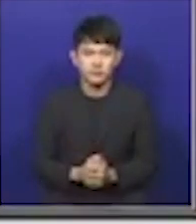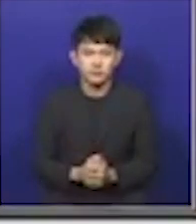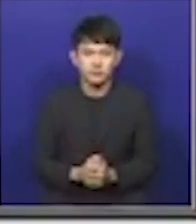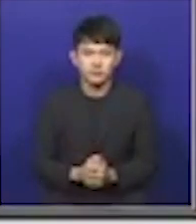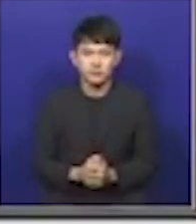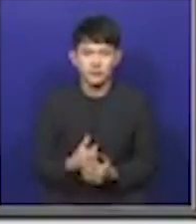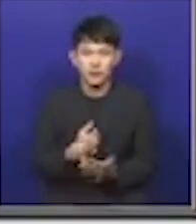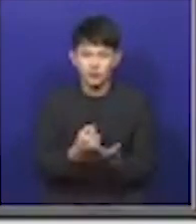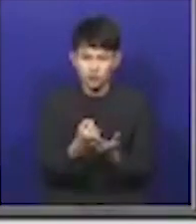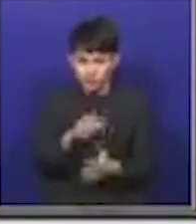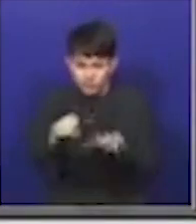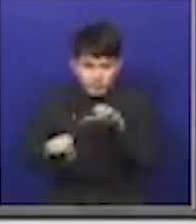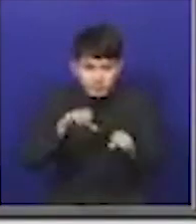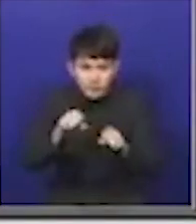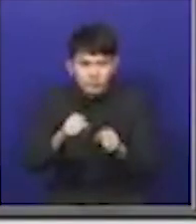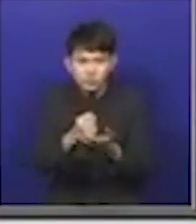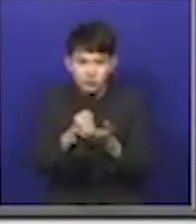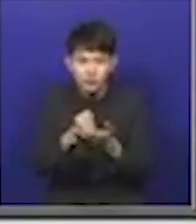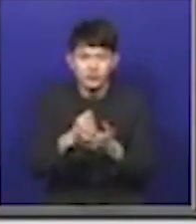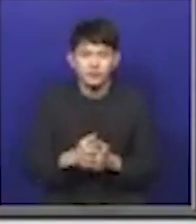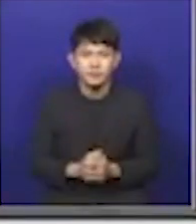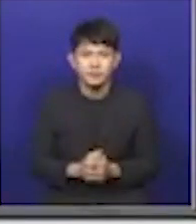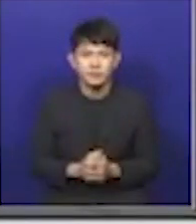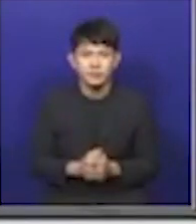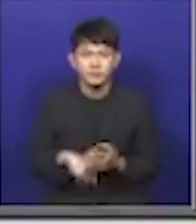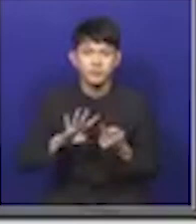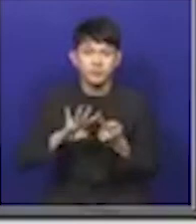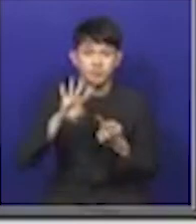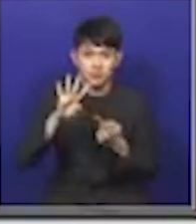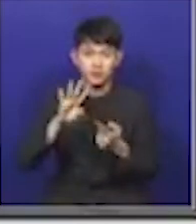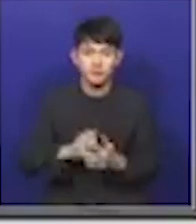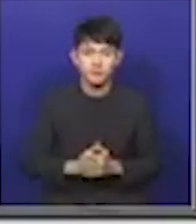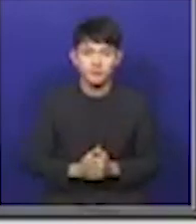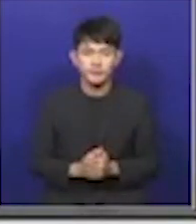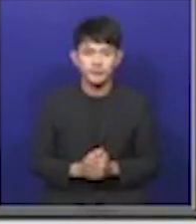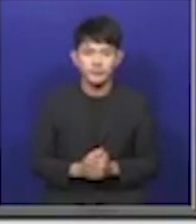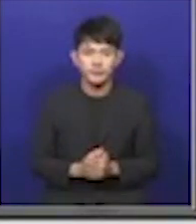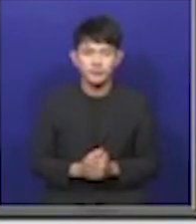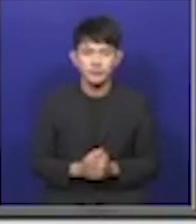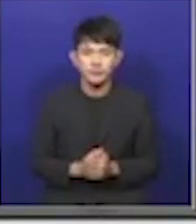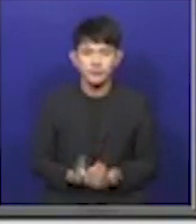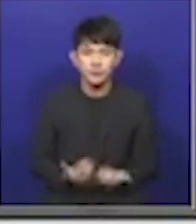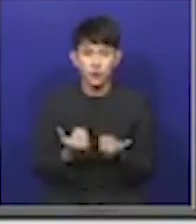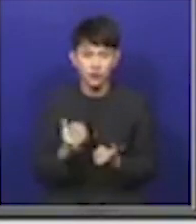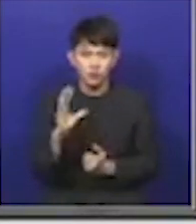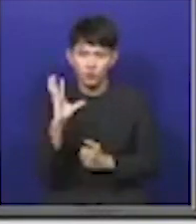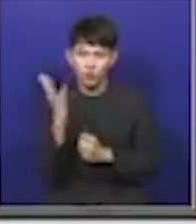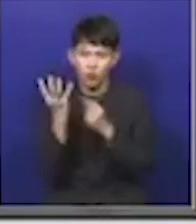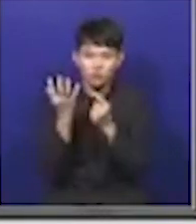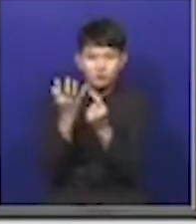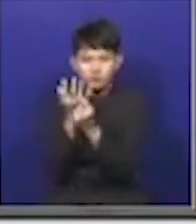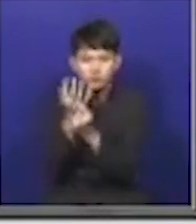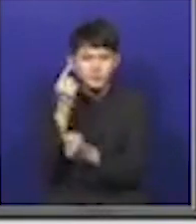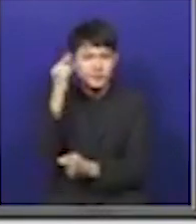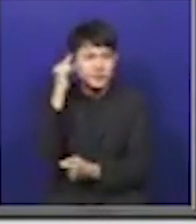อันนี้ช่วยกันจับตามองด้วยนะครับข้อ4ฮะไหนๆคนทั่วโลกก็มีความเชื่